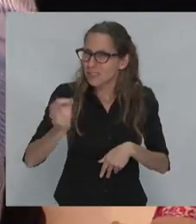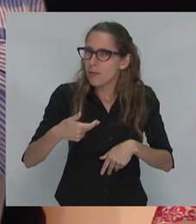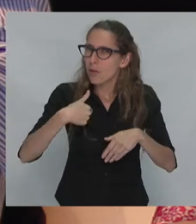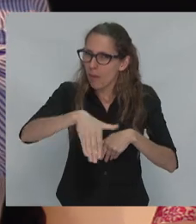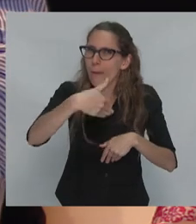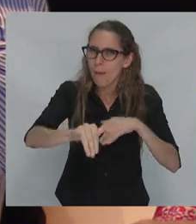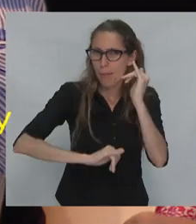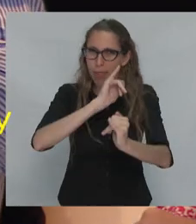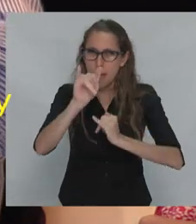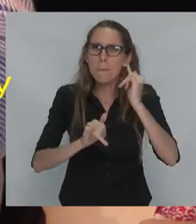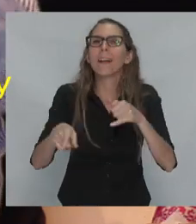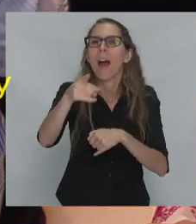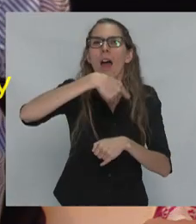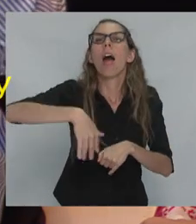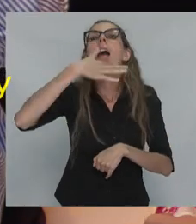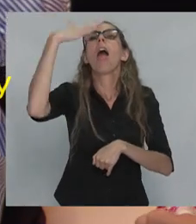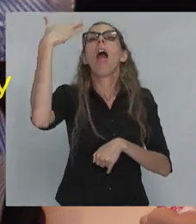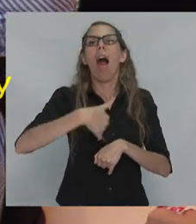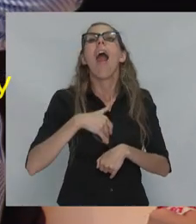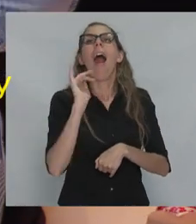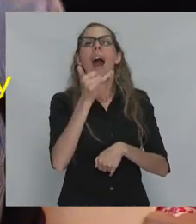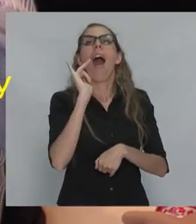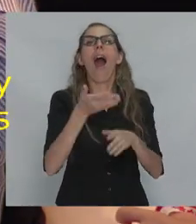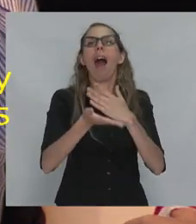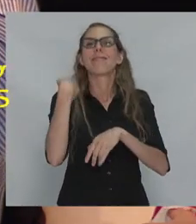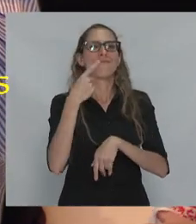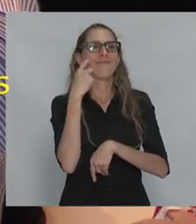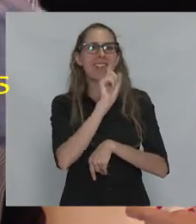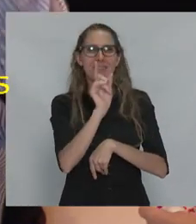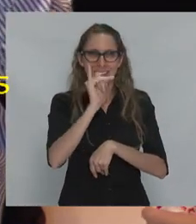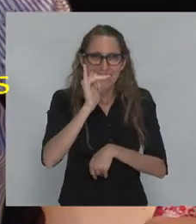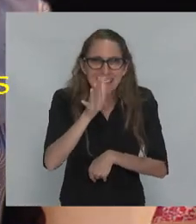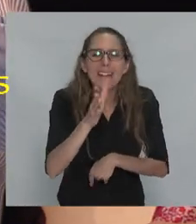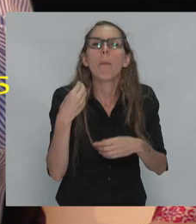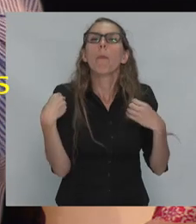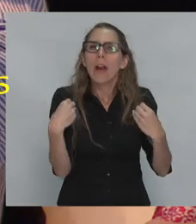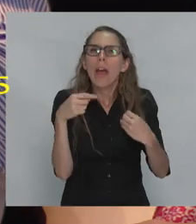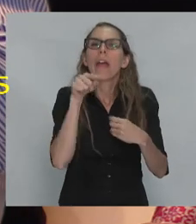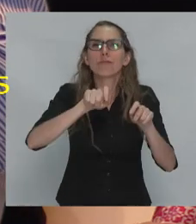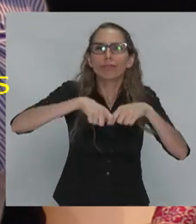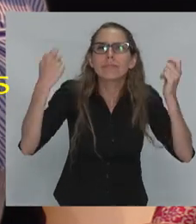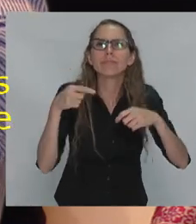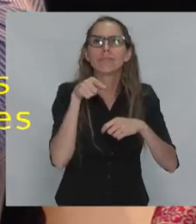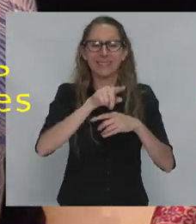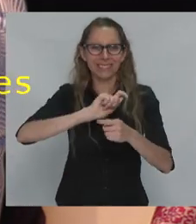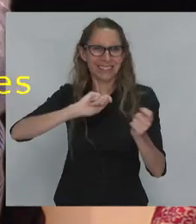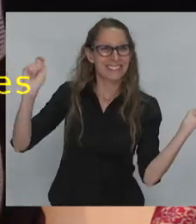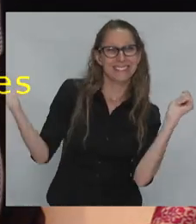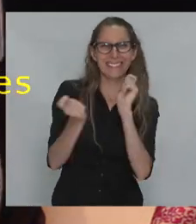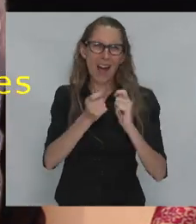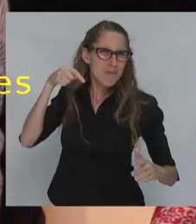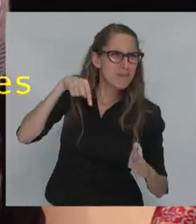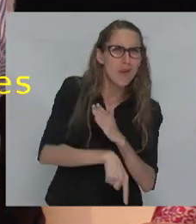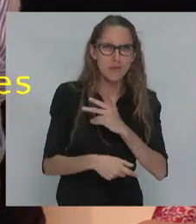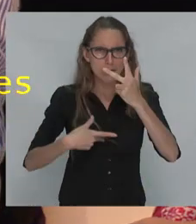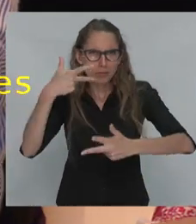pas vu. Parce que c'est une rupture, un changement en profondeur. Vous savez